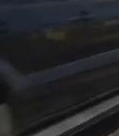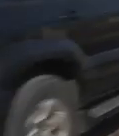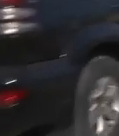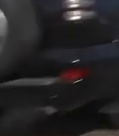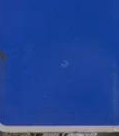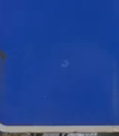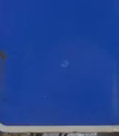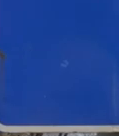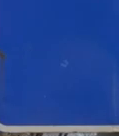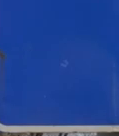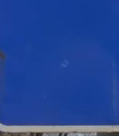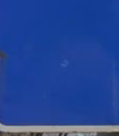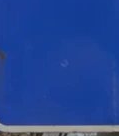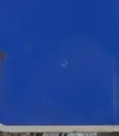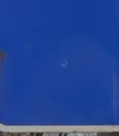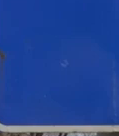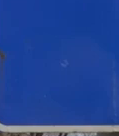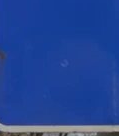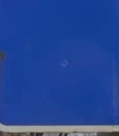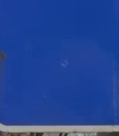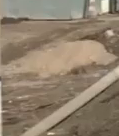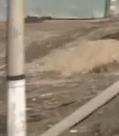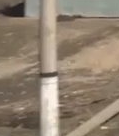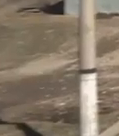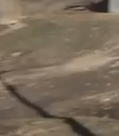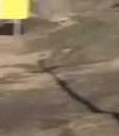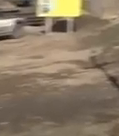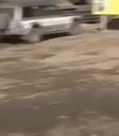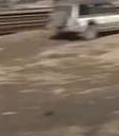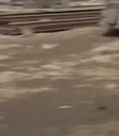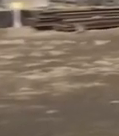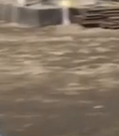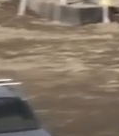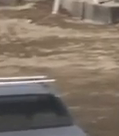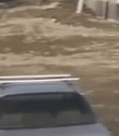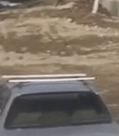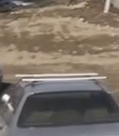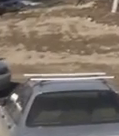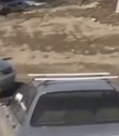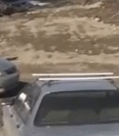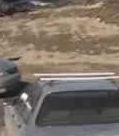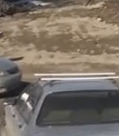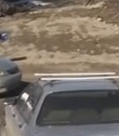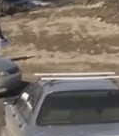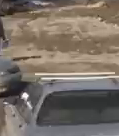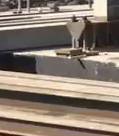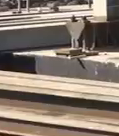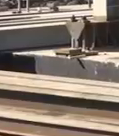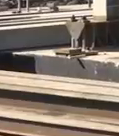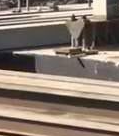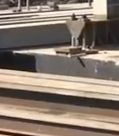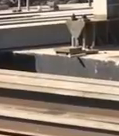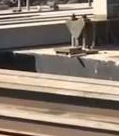Енді міне облыс әкімінің тапсырмасымен жаяу жүргіншілерге арналған өткел құрылысы қолға алынды. Аспалы көпір салуға